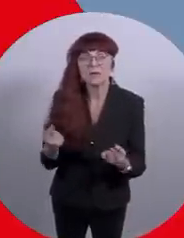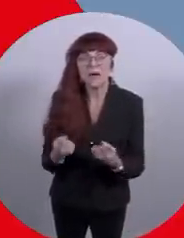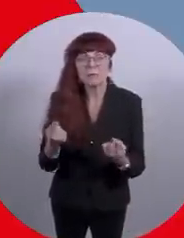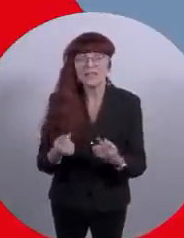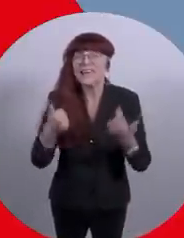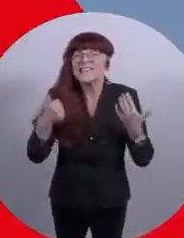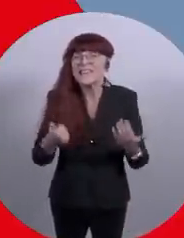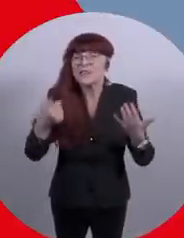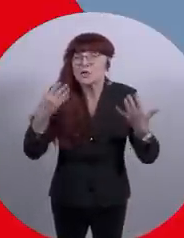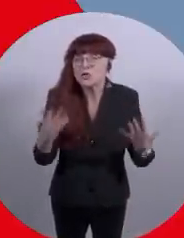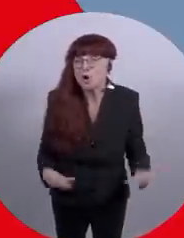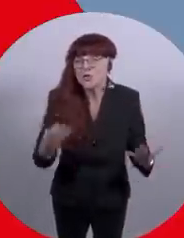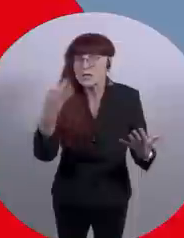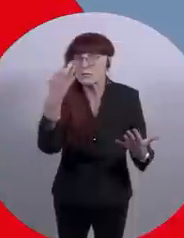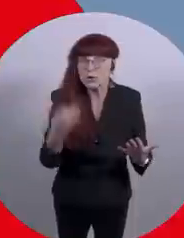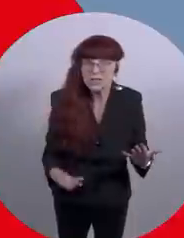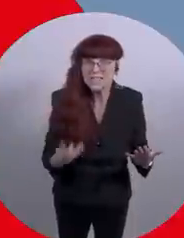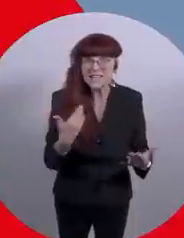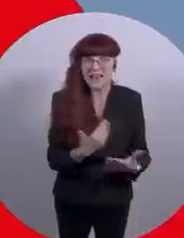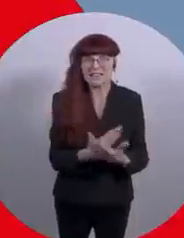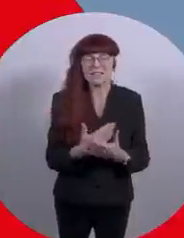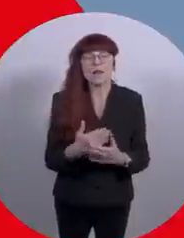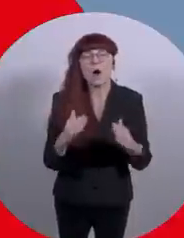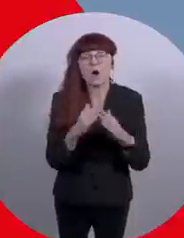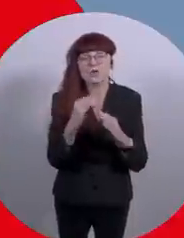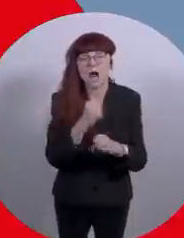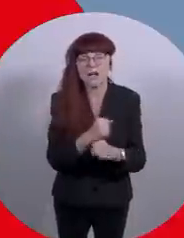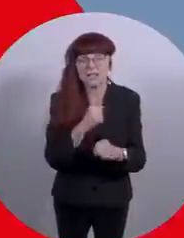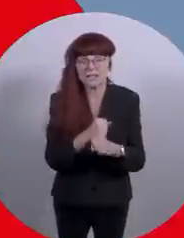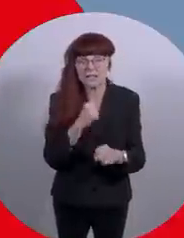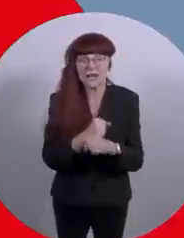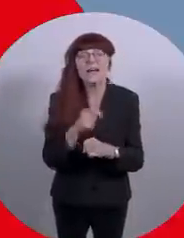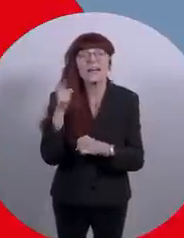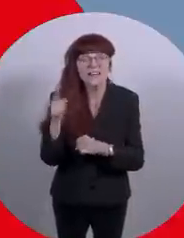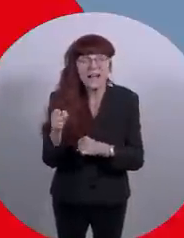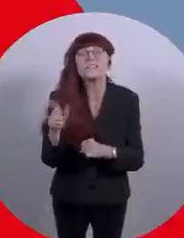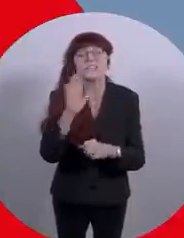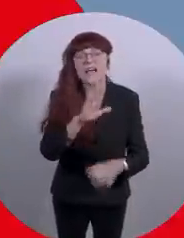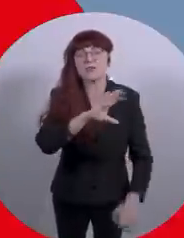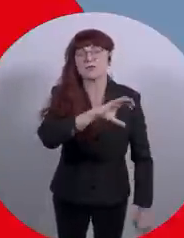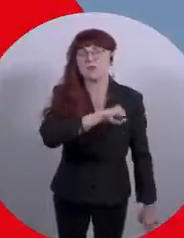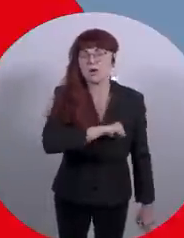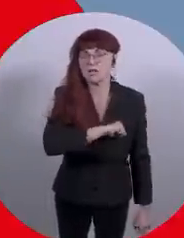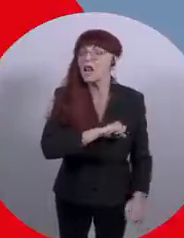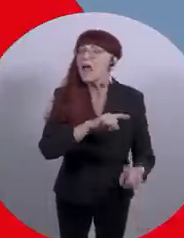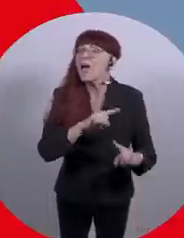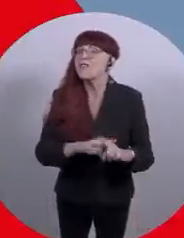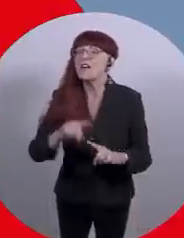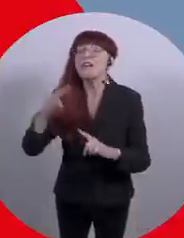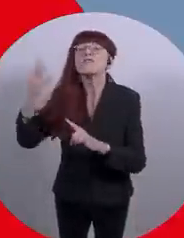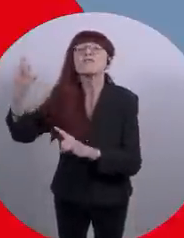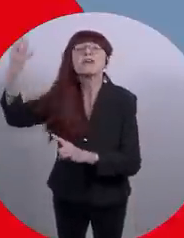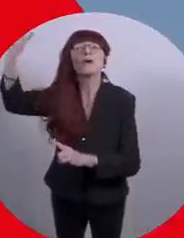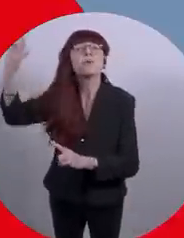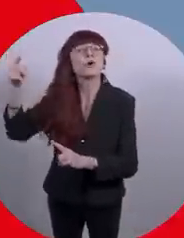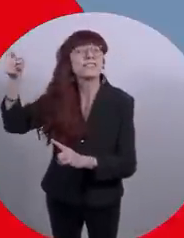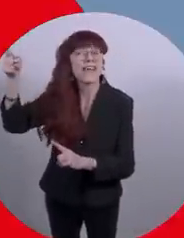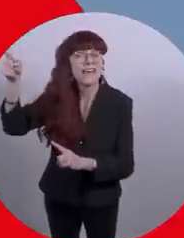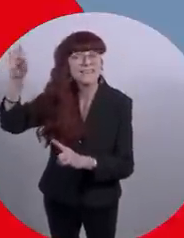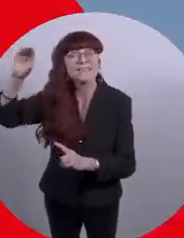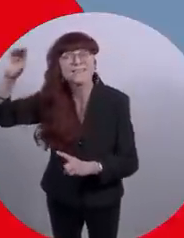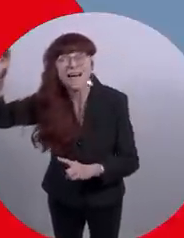der Haushalte profitieren wenn man nur vier Prozent der Haushalte das superreichsten eine gewisse kleine Defensive